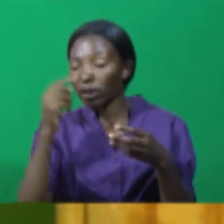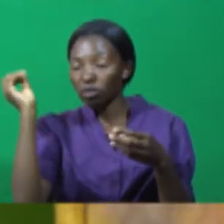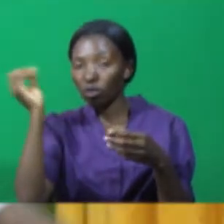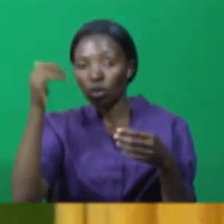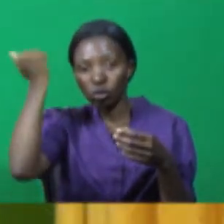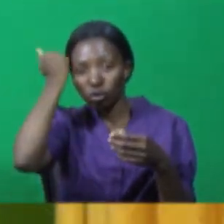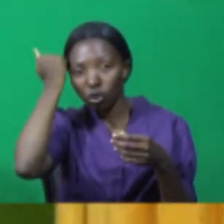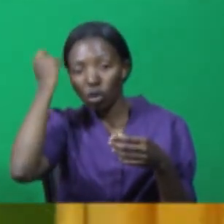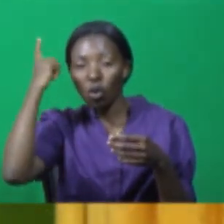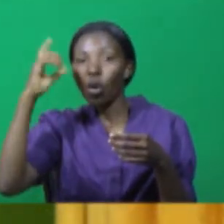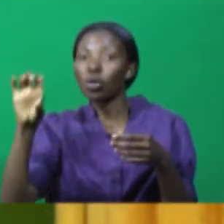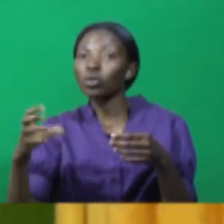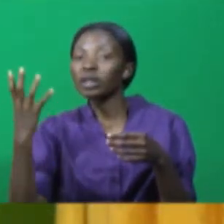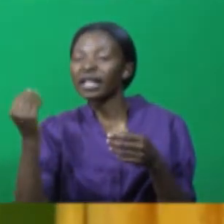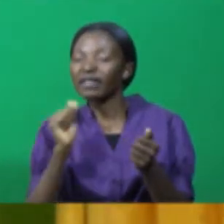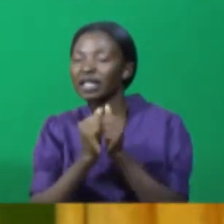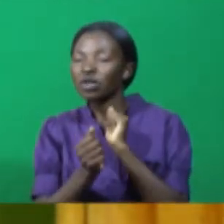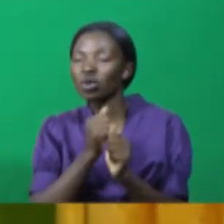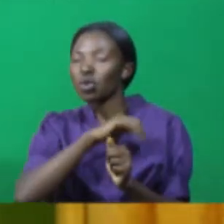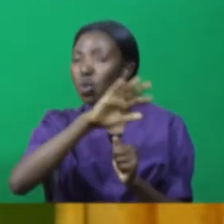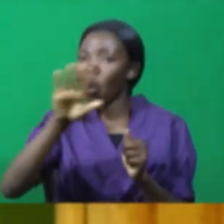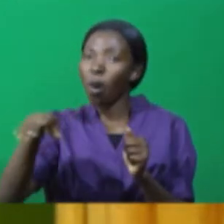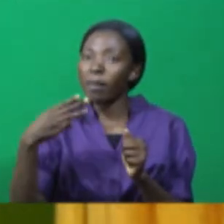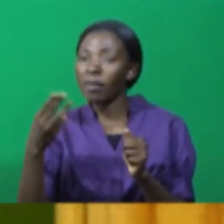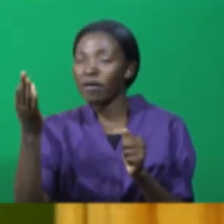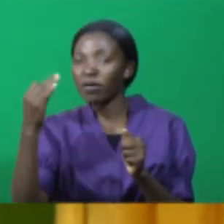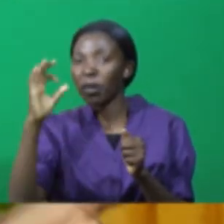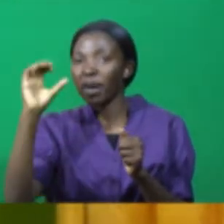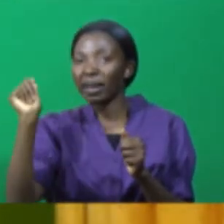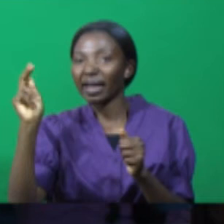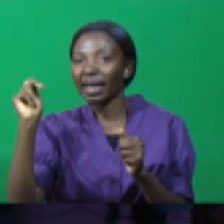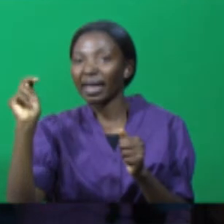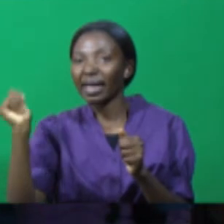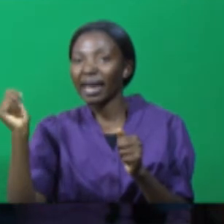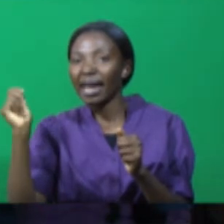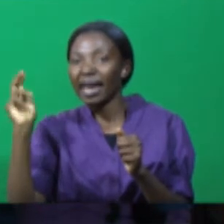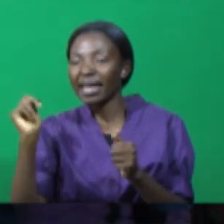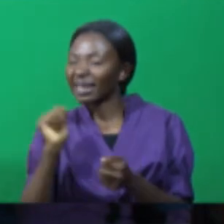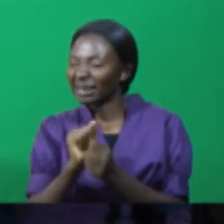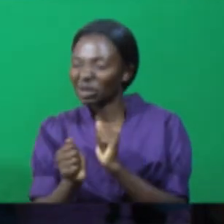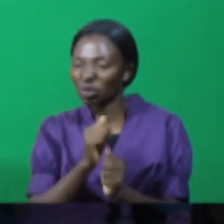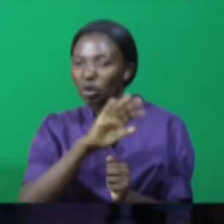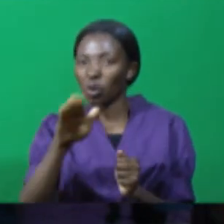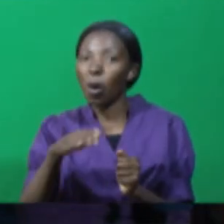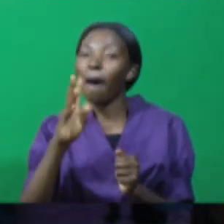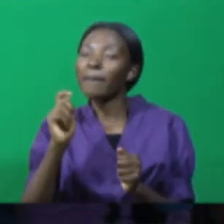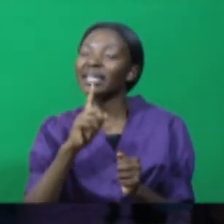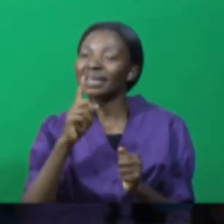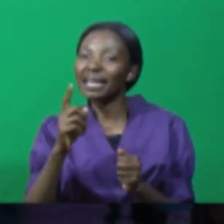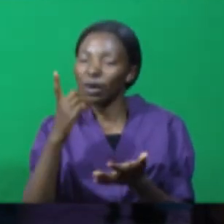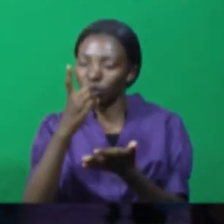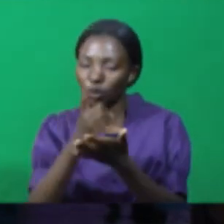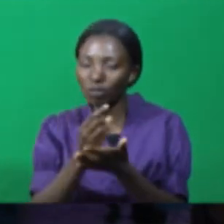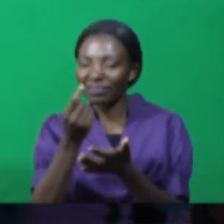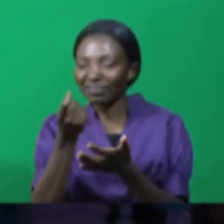nematombo. Mwarai kuna ungoenda kuvanhu vemukenani vatema vese nematombo avozongosvika. Avozongosvika vakafa. But hanzi ndichaita little